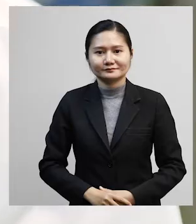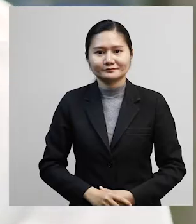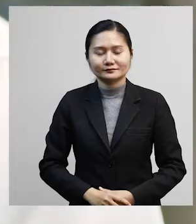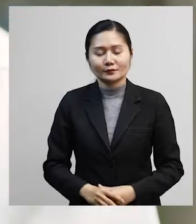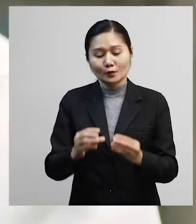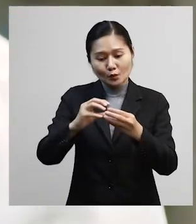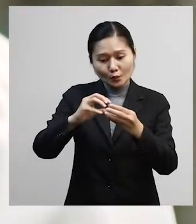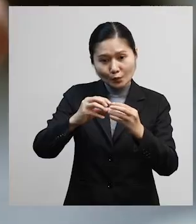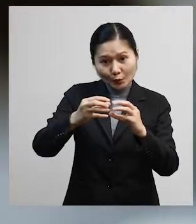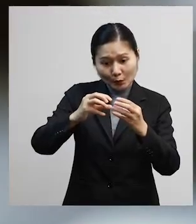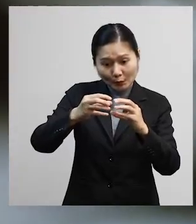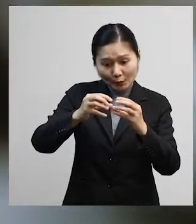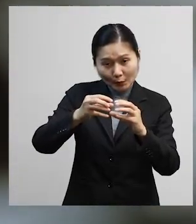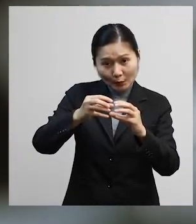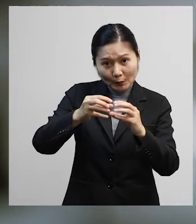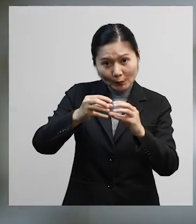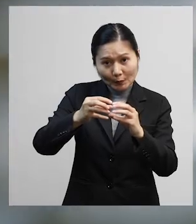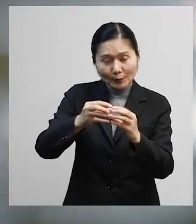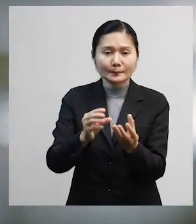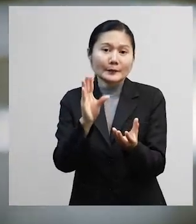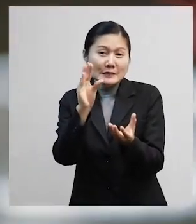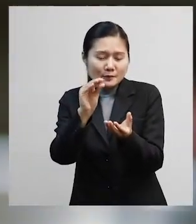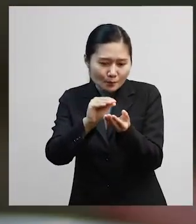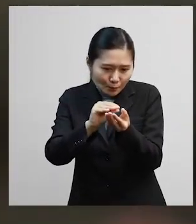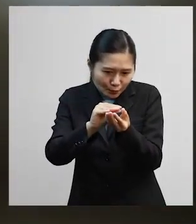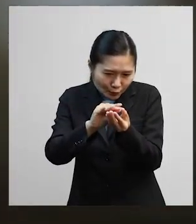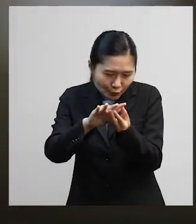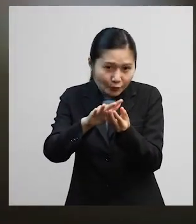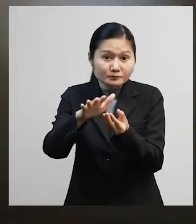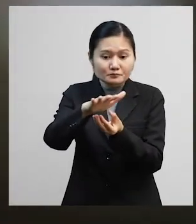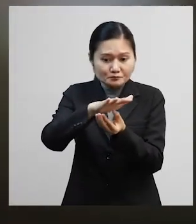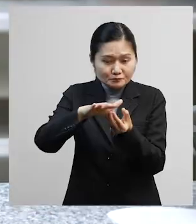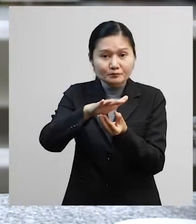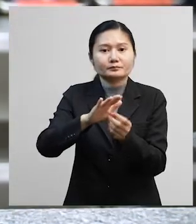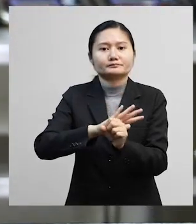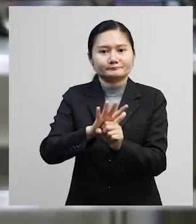หมุนเล็กน้อยค่ะไส้เขาก็จะออกมาจนเต็มที่ขอบพอดีค่ะ